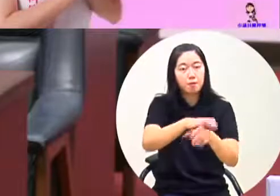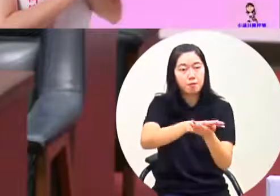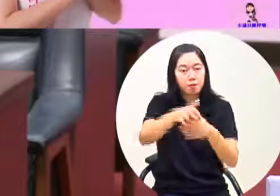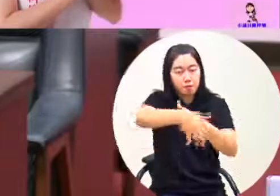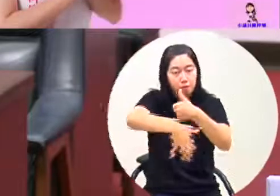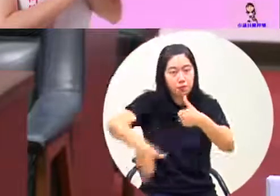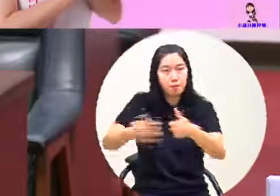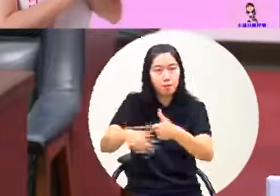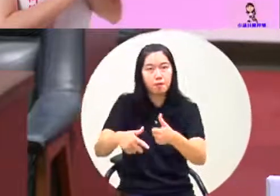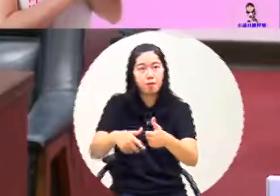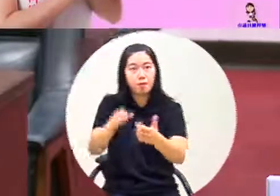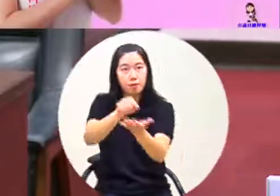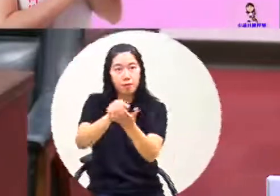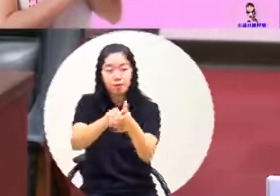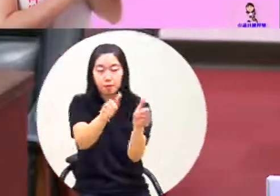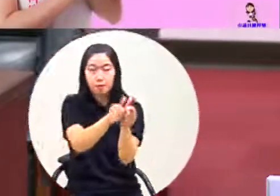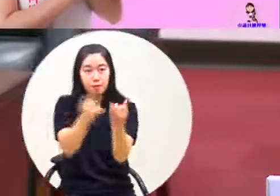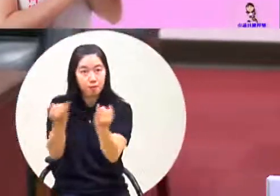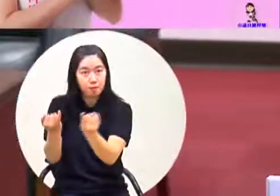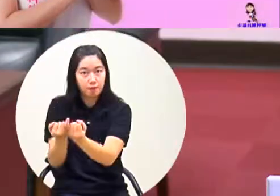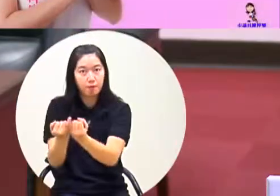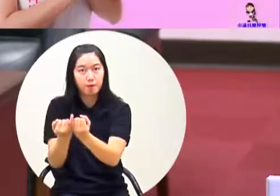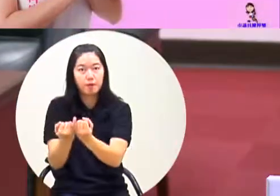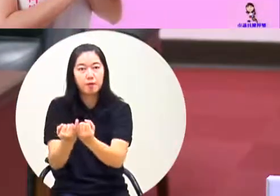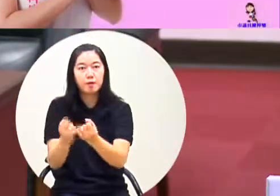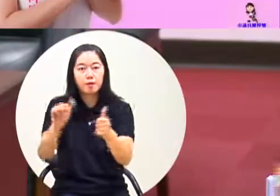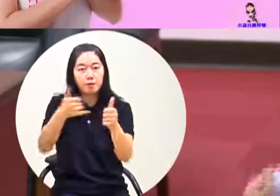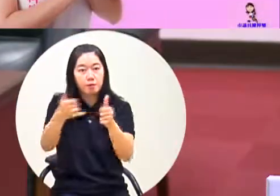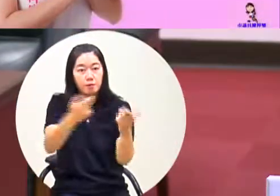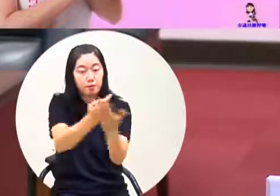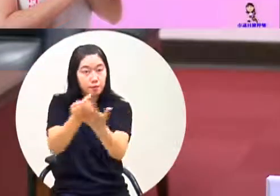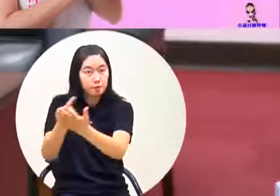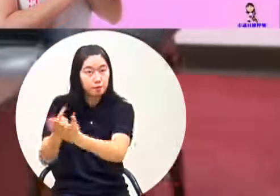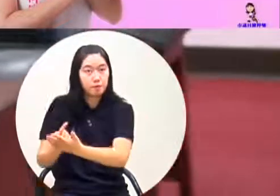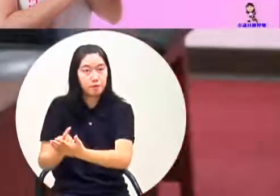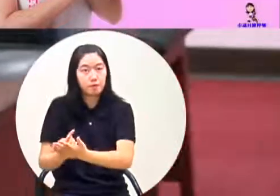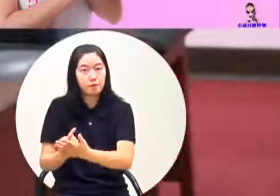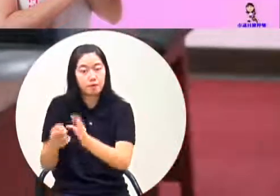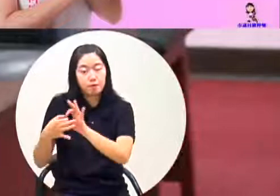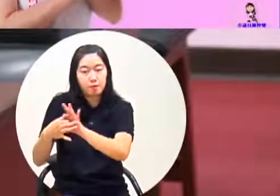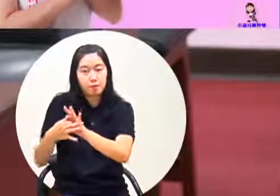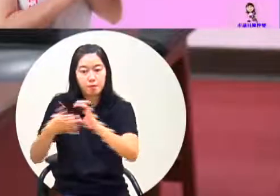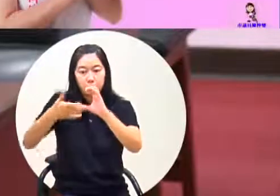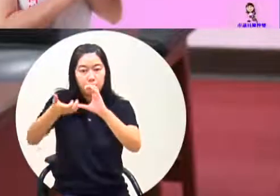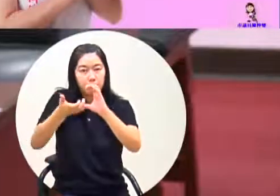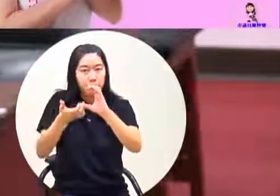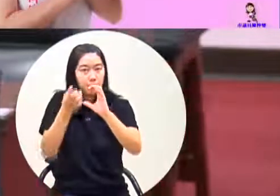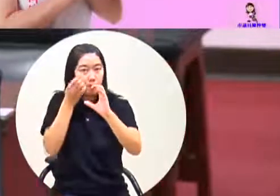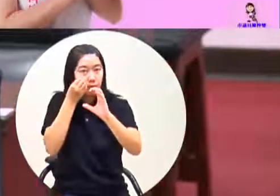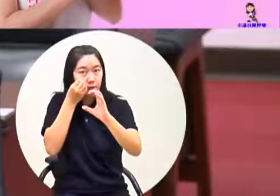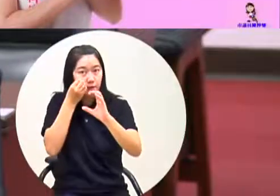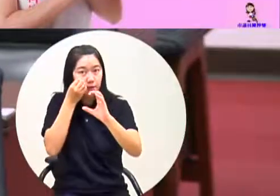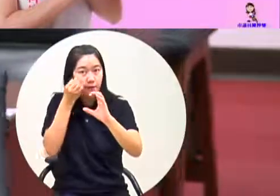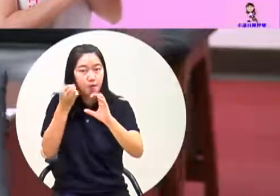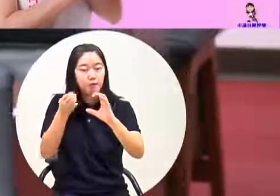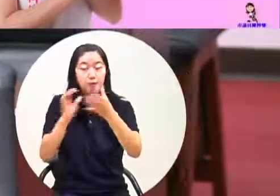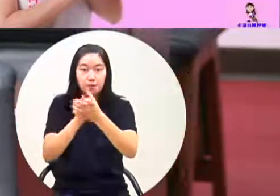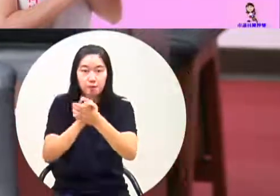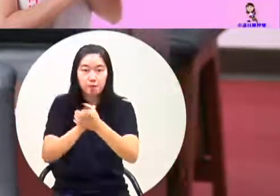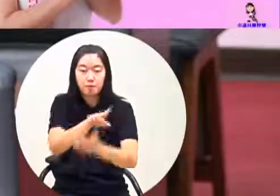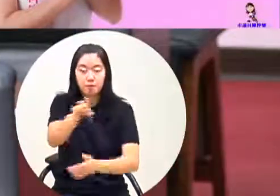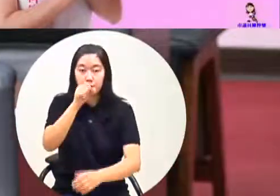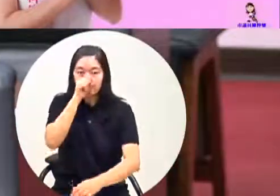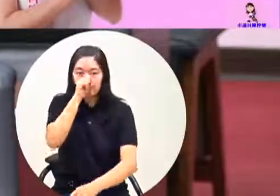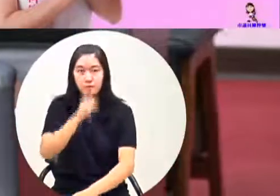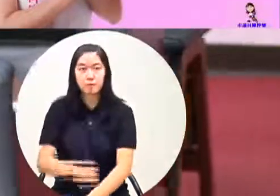仁，还有我们记者媒体先生小姐，关心市政的所有市民，大家好。本席陈